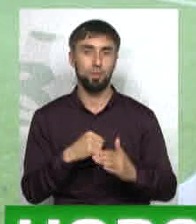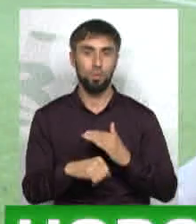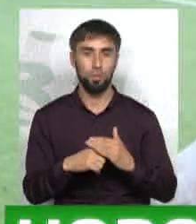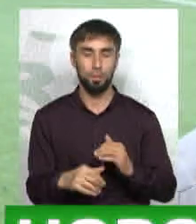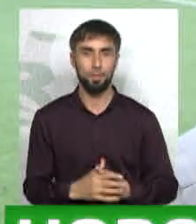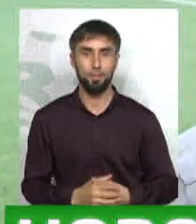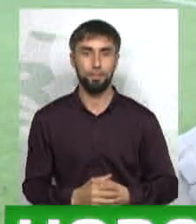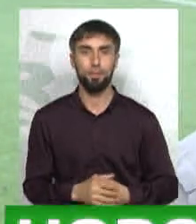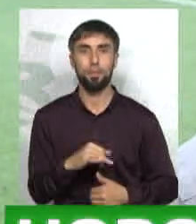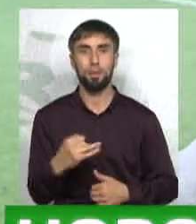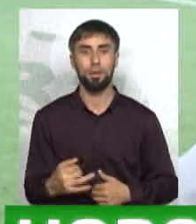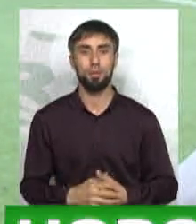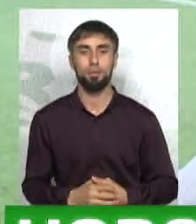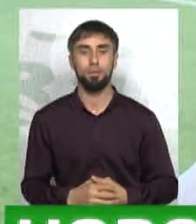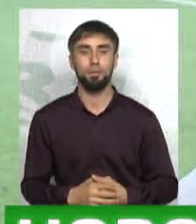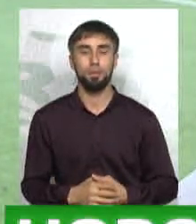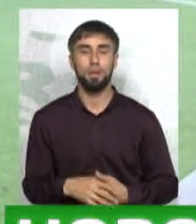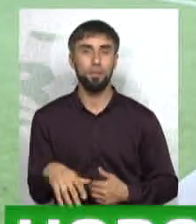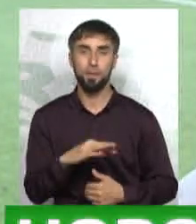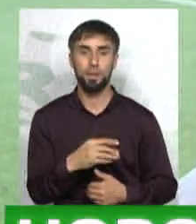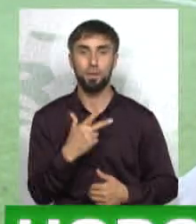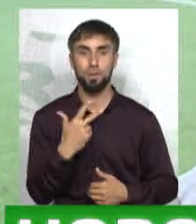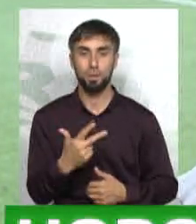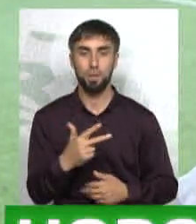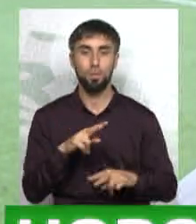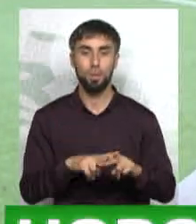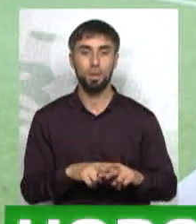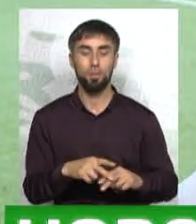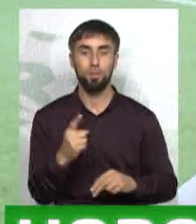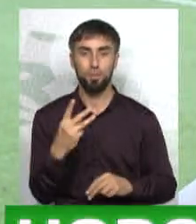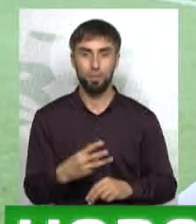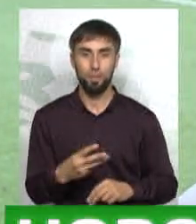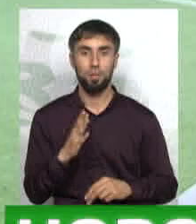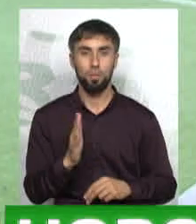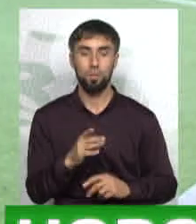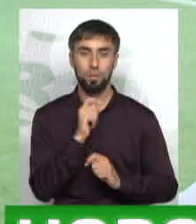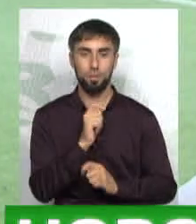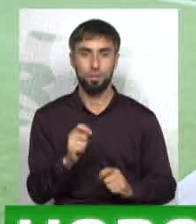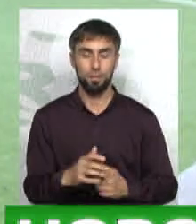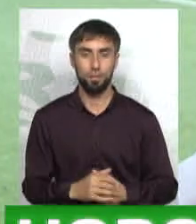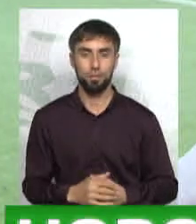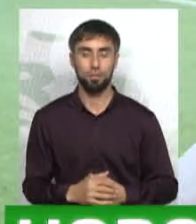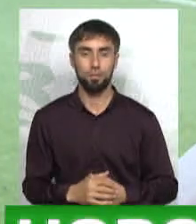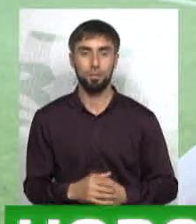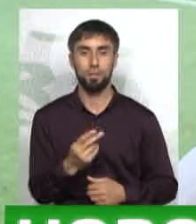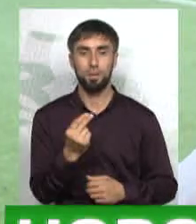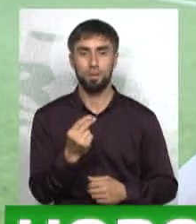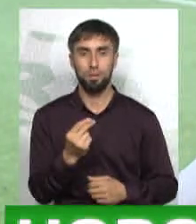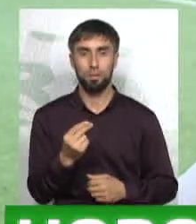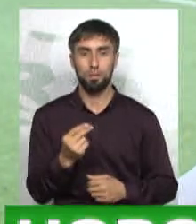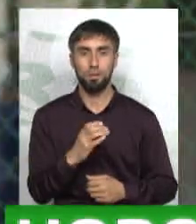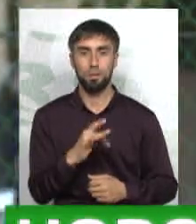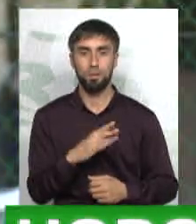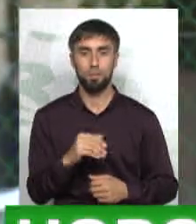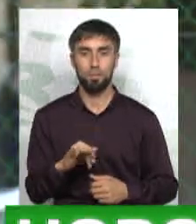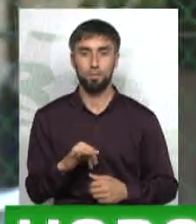бомбардир. И все три места, первое, второе и третье места, будут награждены денежными